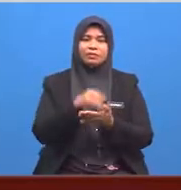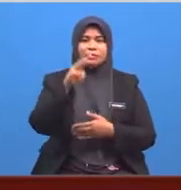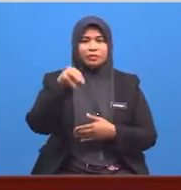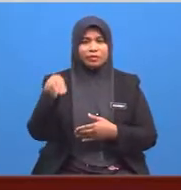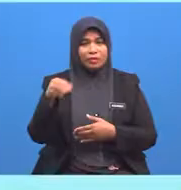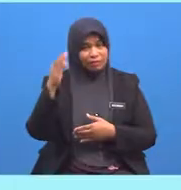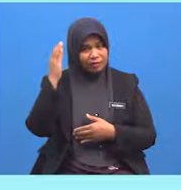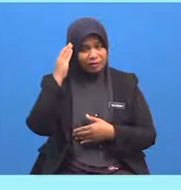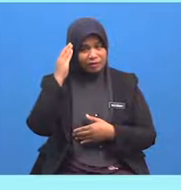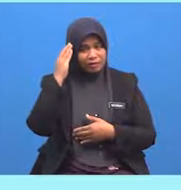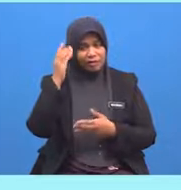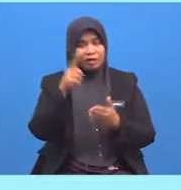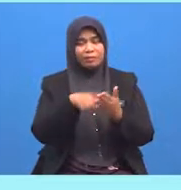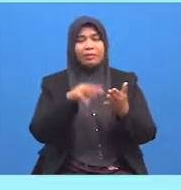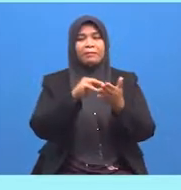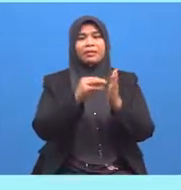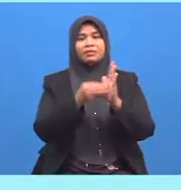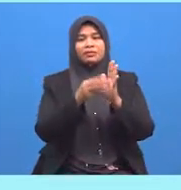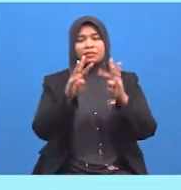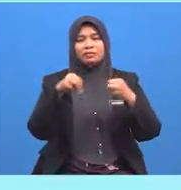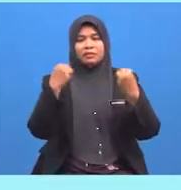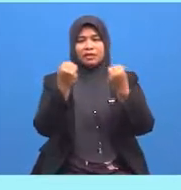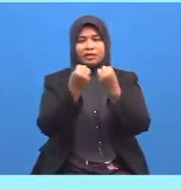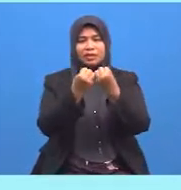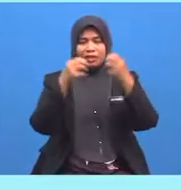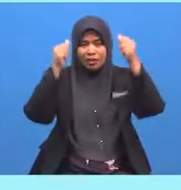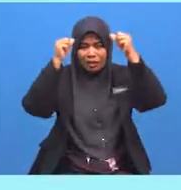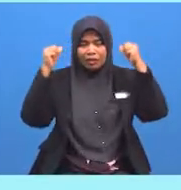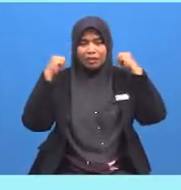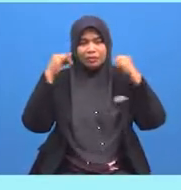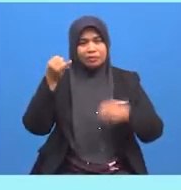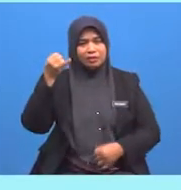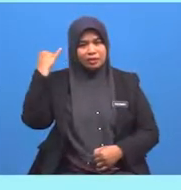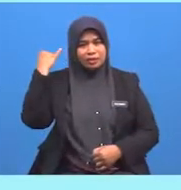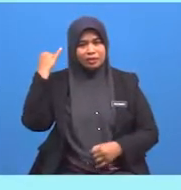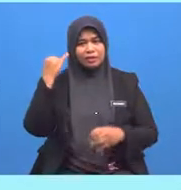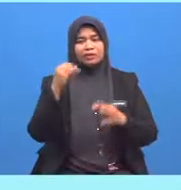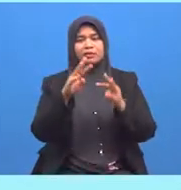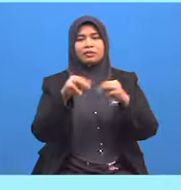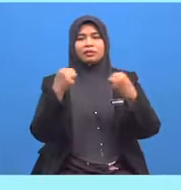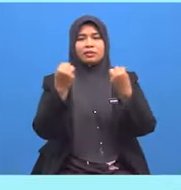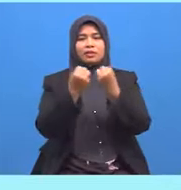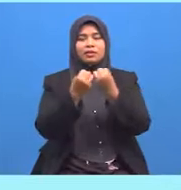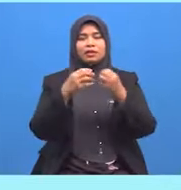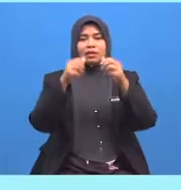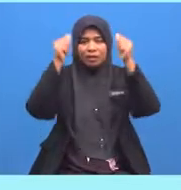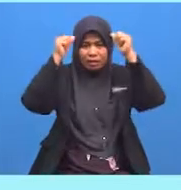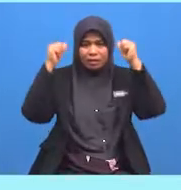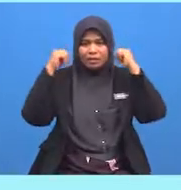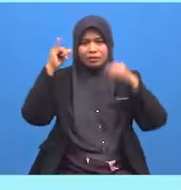tahu tak Apakah maksud masyarakat Arab jahiliyah masyarakat Brazilia